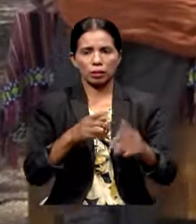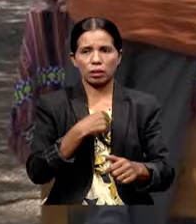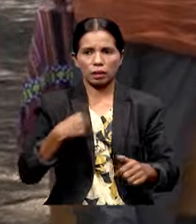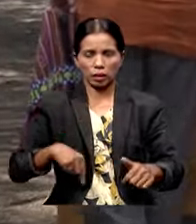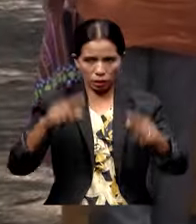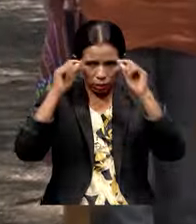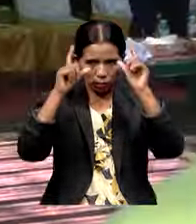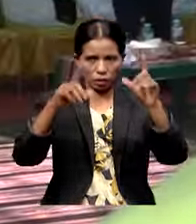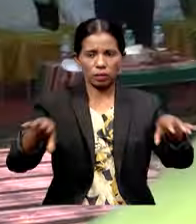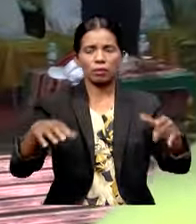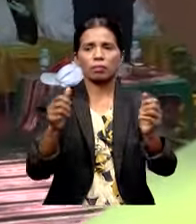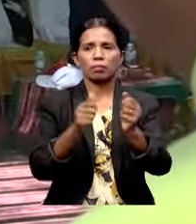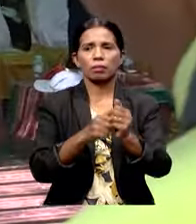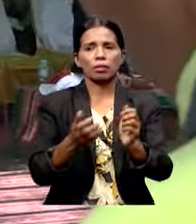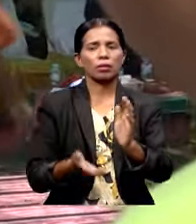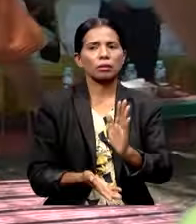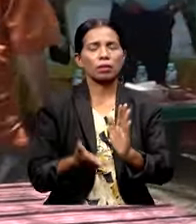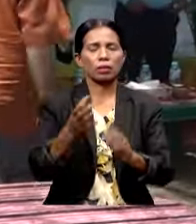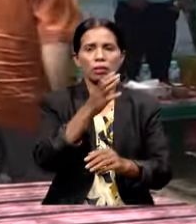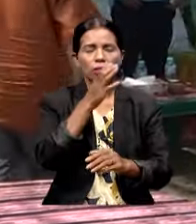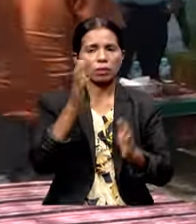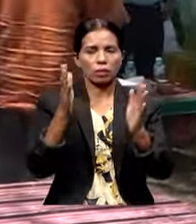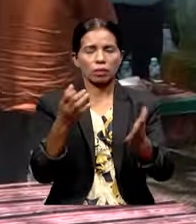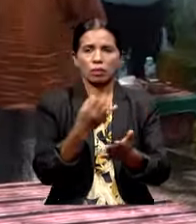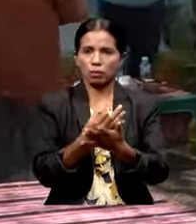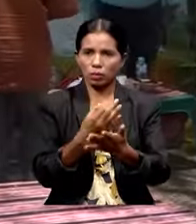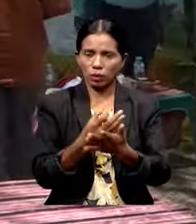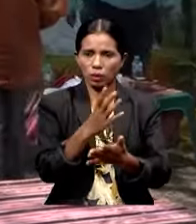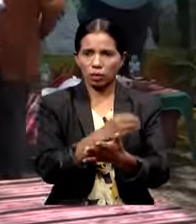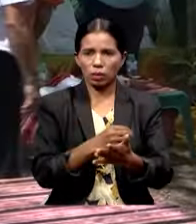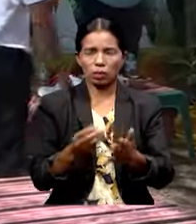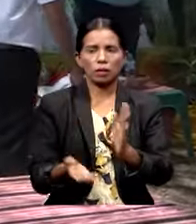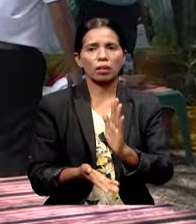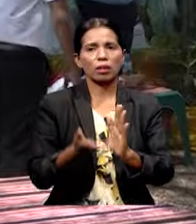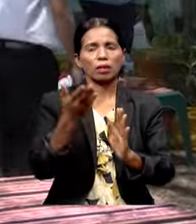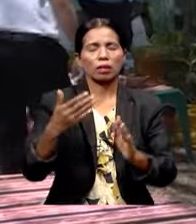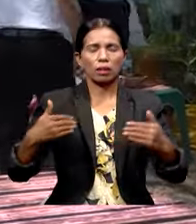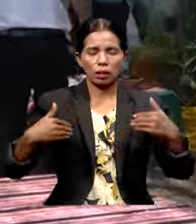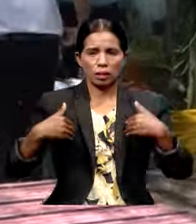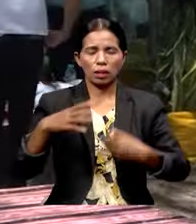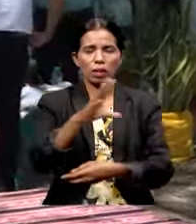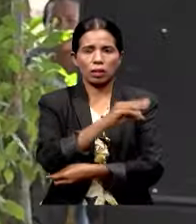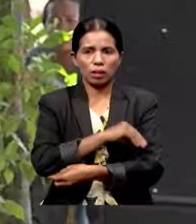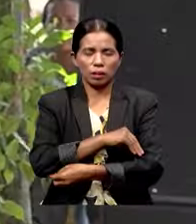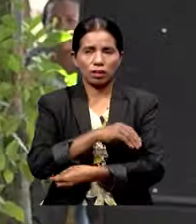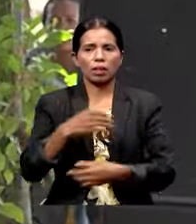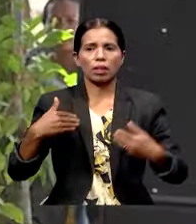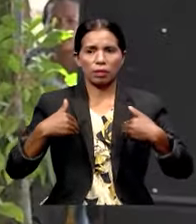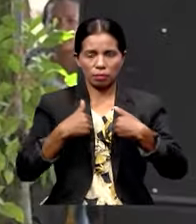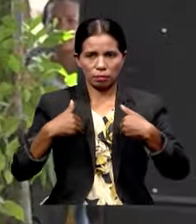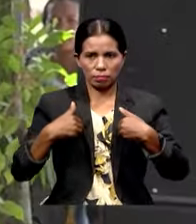hateten kooperasaun idane atu hasai agrikultor sirna rendimentu hodi hasai produsaun relaran liu-liu haki akan imal.